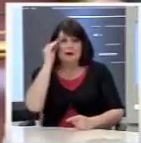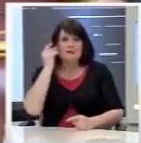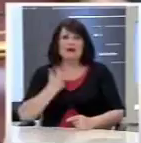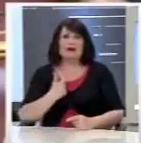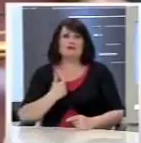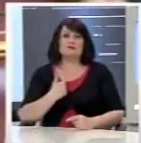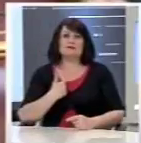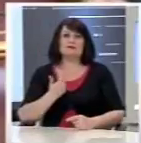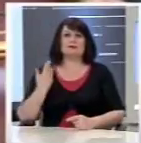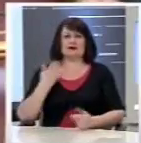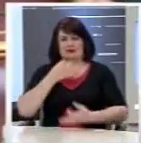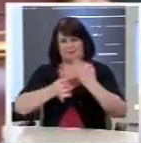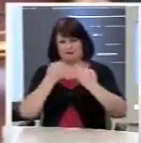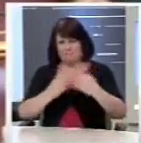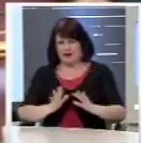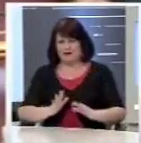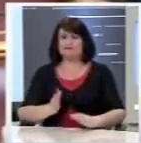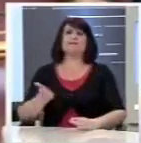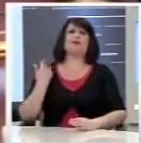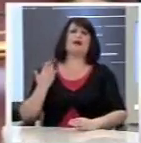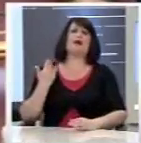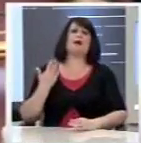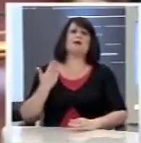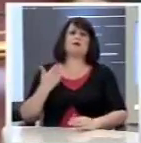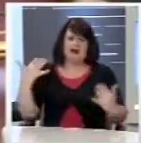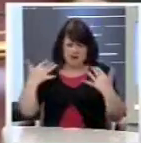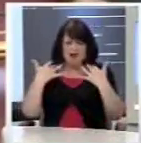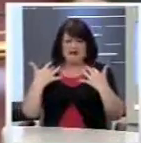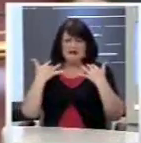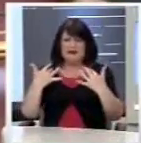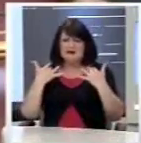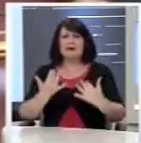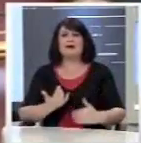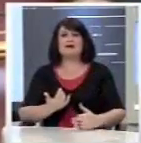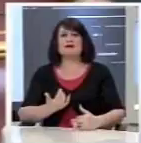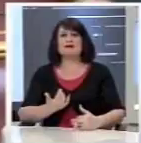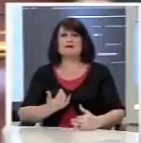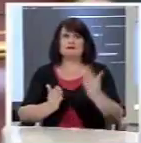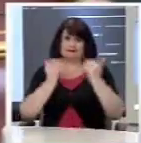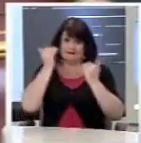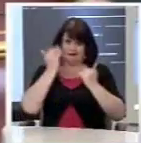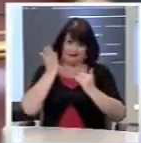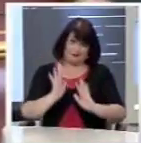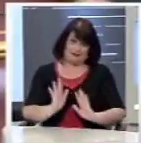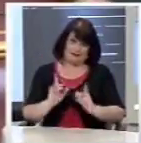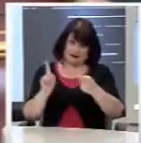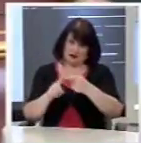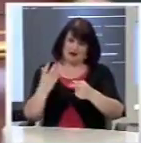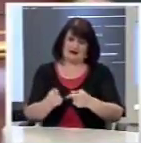από την προηγούμενη μου ομιλία. Πριν ακριβώς αρχίσουν οι επιθέσεις από τα μέσα που διαθέτει. Μην αμφισβητείτε λοιπόν τέτοιου είδους